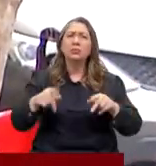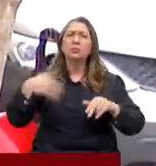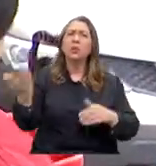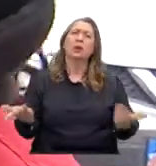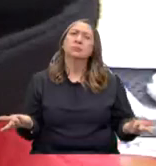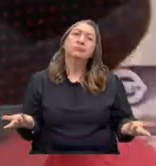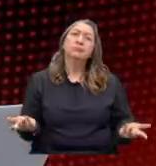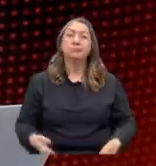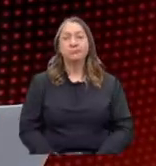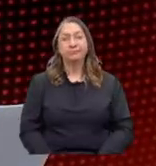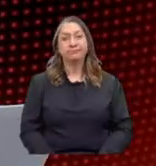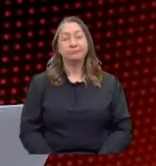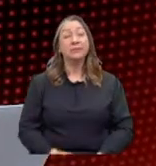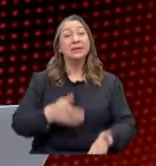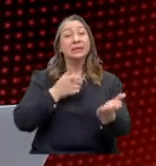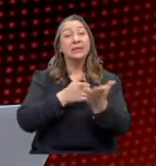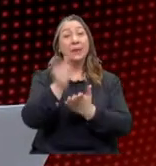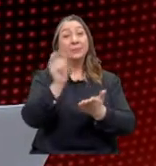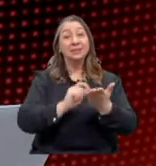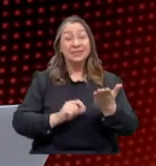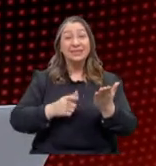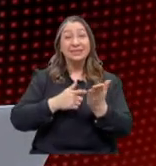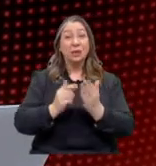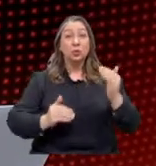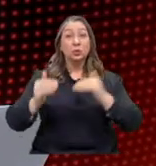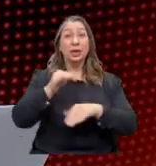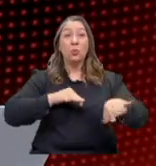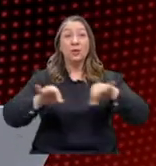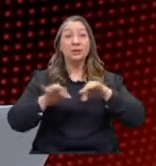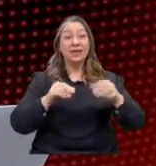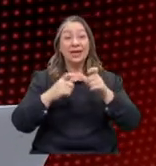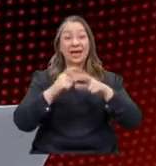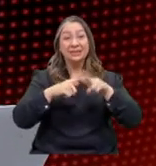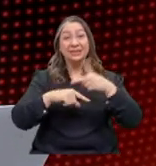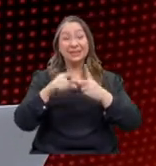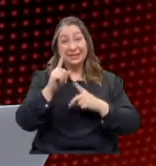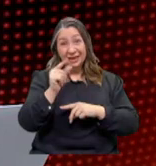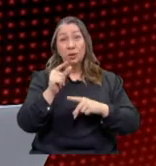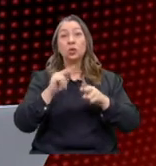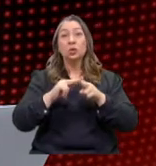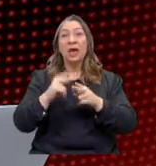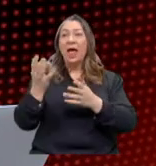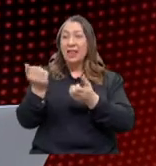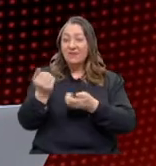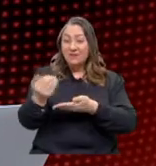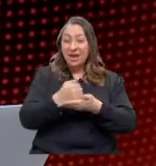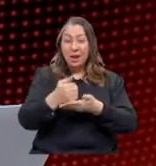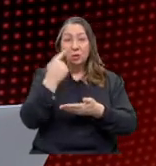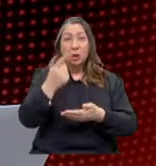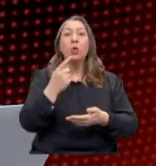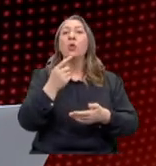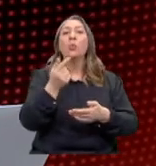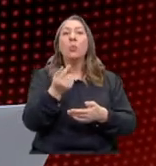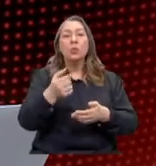sonra. Tarım yazarı, ziraat yüksek mühendisi Gazi Kutlu'dan aldığım verilere göre efendim buğday